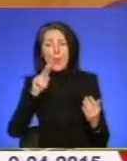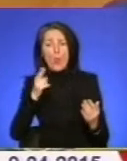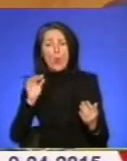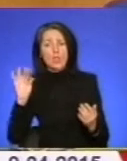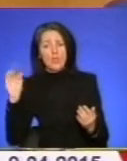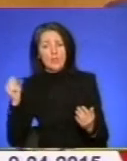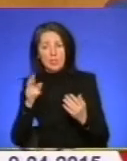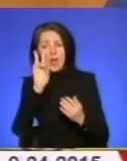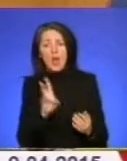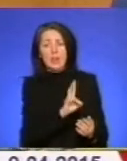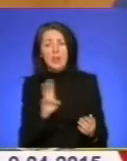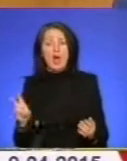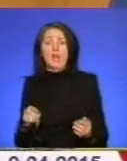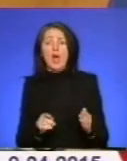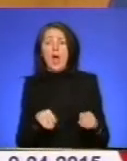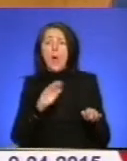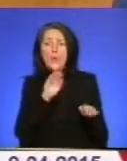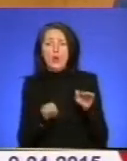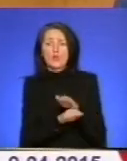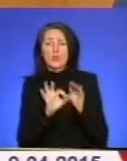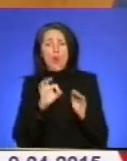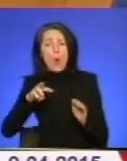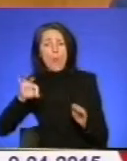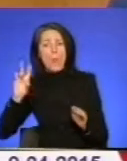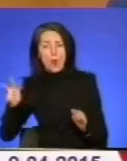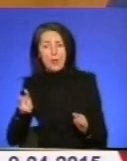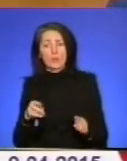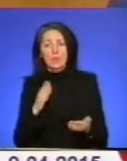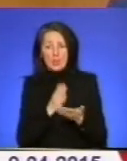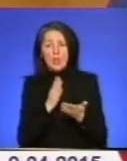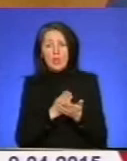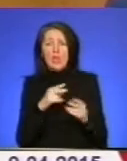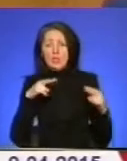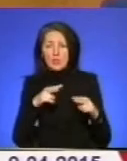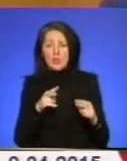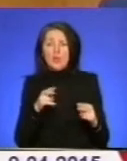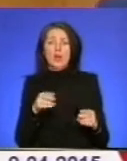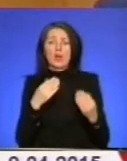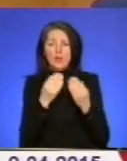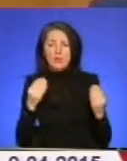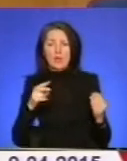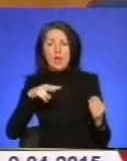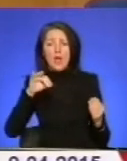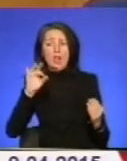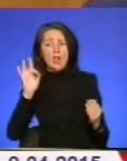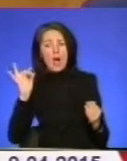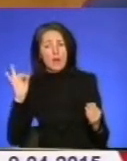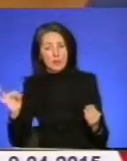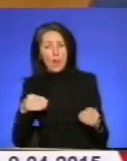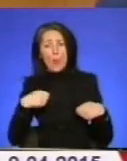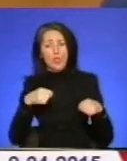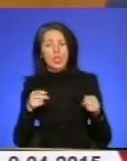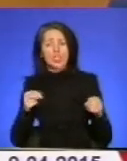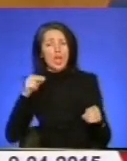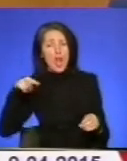стінах лаври там продається література, яка пропагує сепаратизм. Я не хотів би, щоб таке